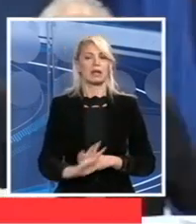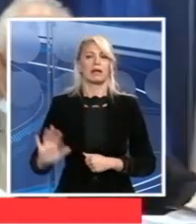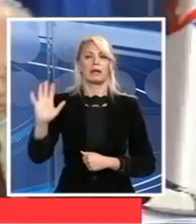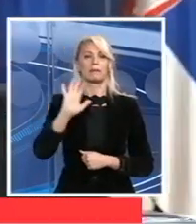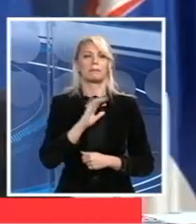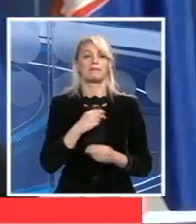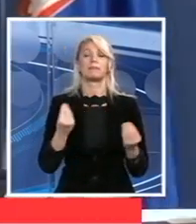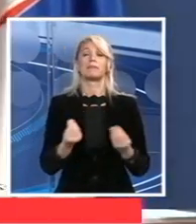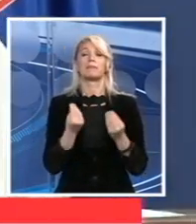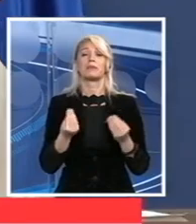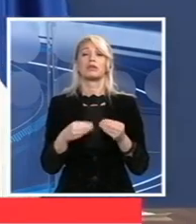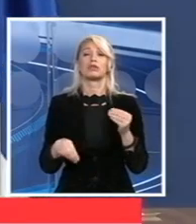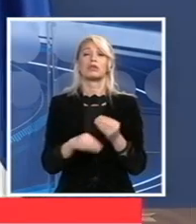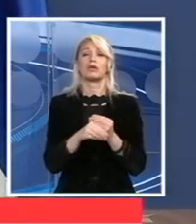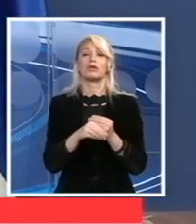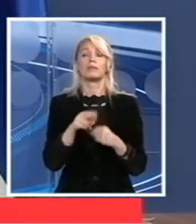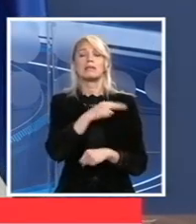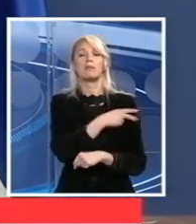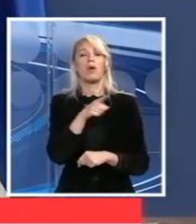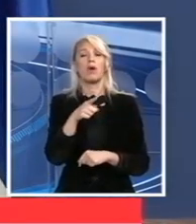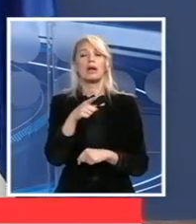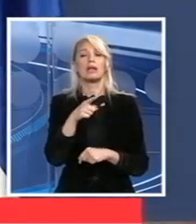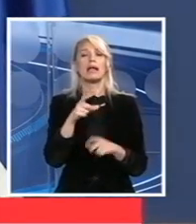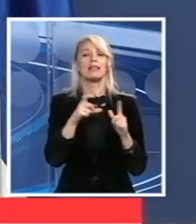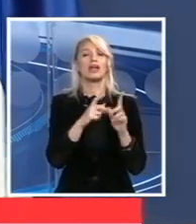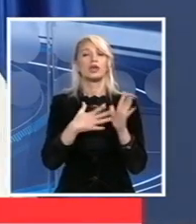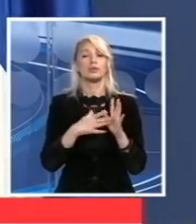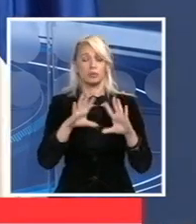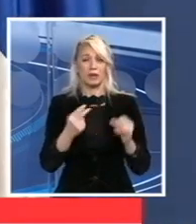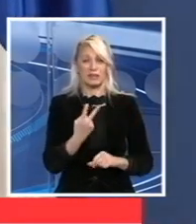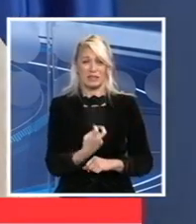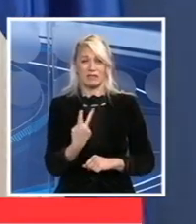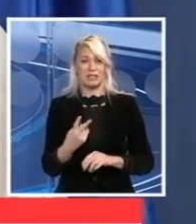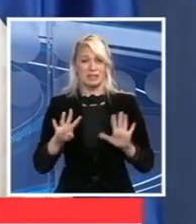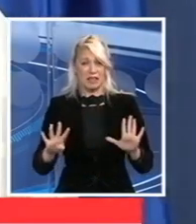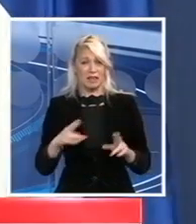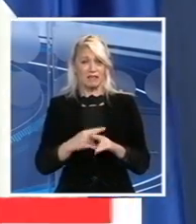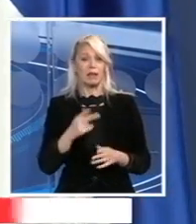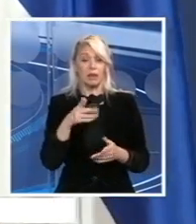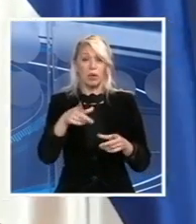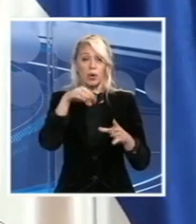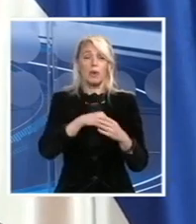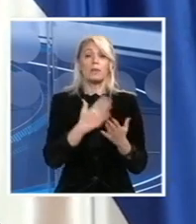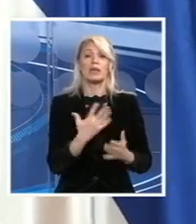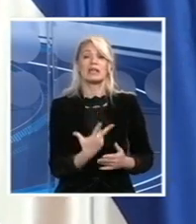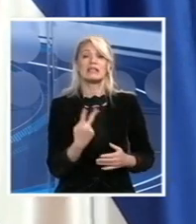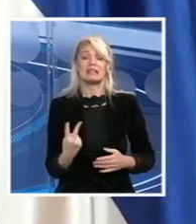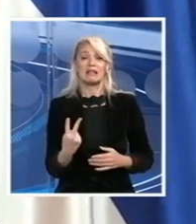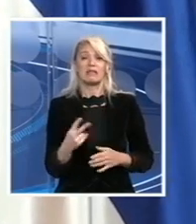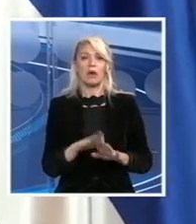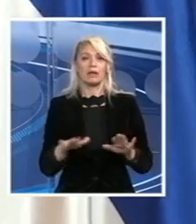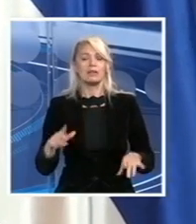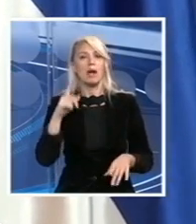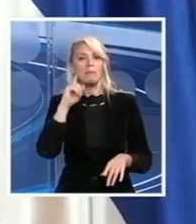nešto vezano za KBC Dragiše Mišović. Znači, od 229 koje je pomenuto, bilo je 32 dece, majki 23,